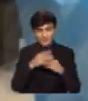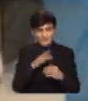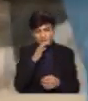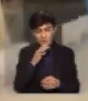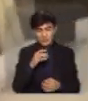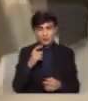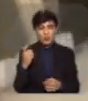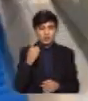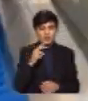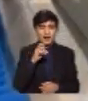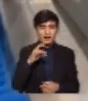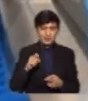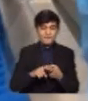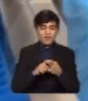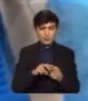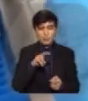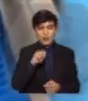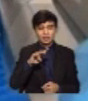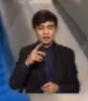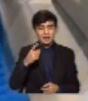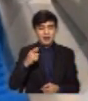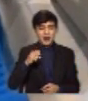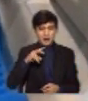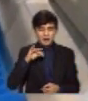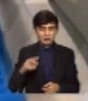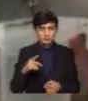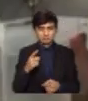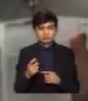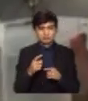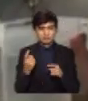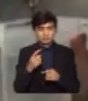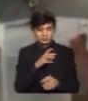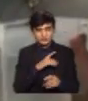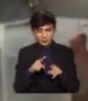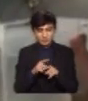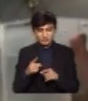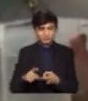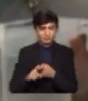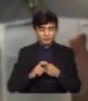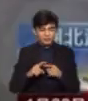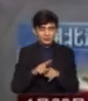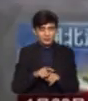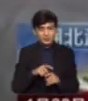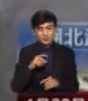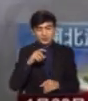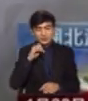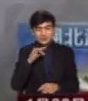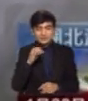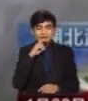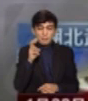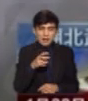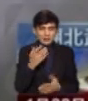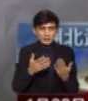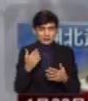хозяином коронавируса является панголин. Это особый вид ящериц. Ранее высказывались мнения, что источником заражения могли стать змеи